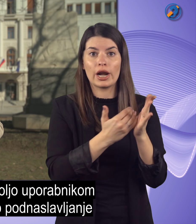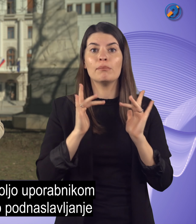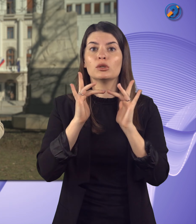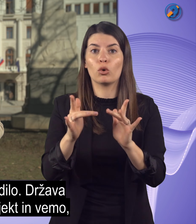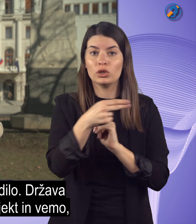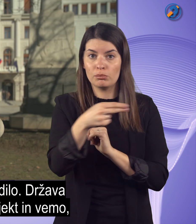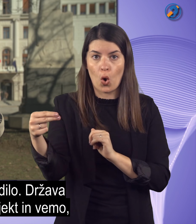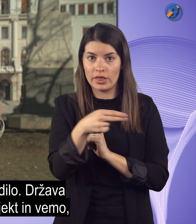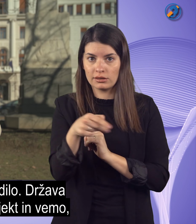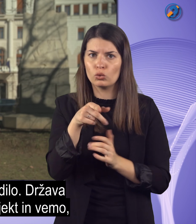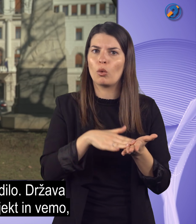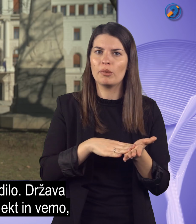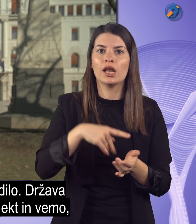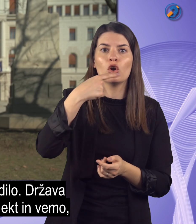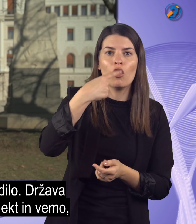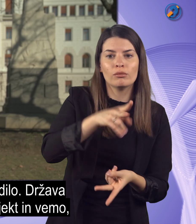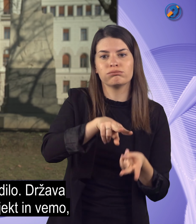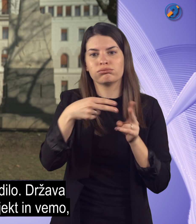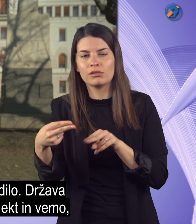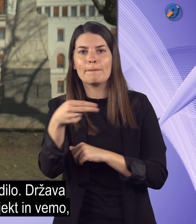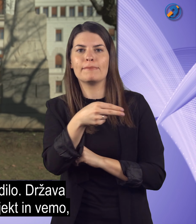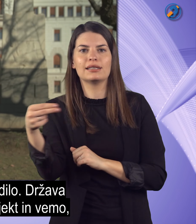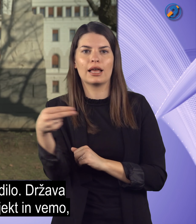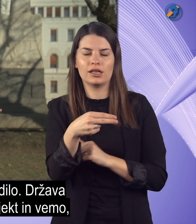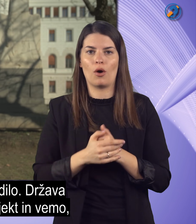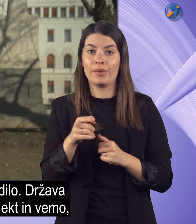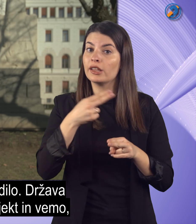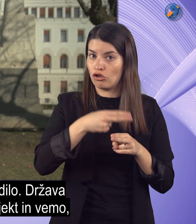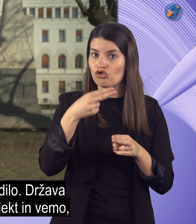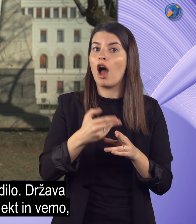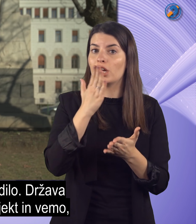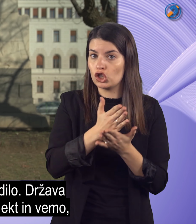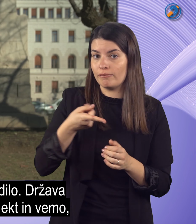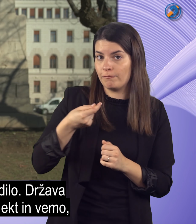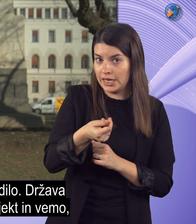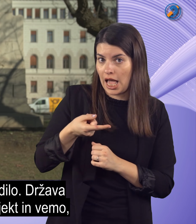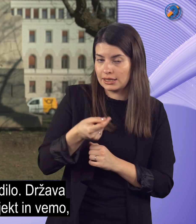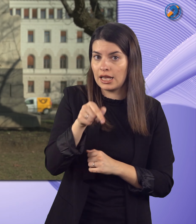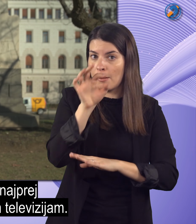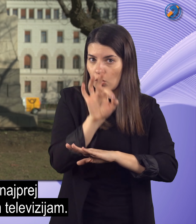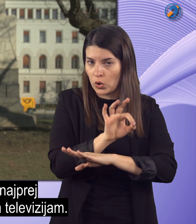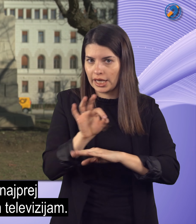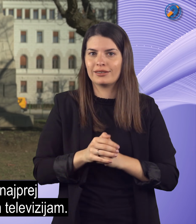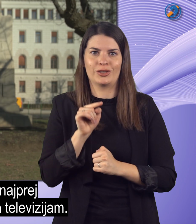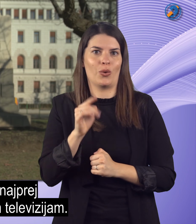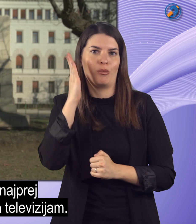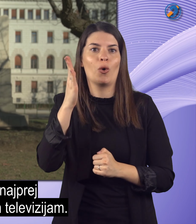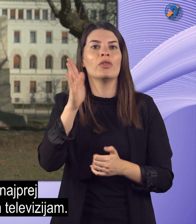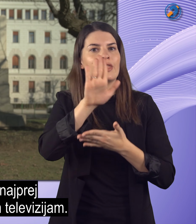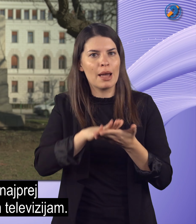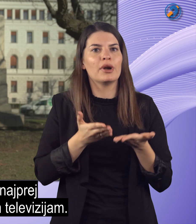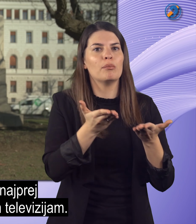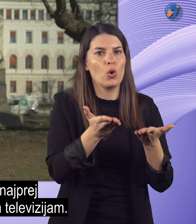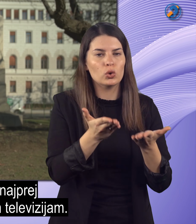podnaslavljanje govora v besedilo. Država financira ta projekt in vemo, da ga bo najprej